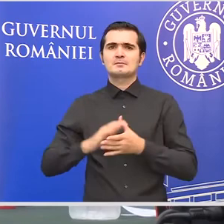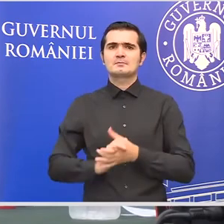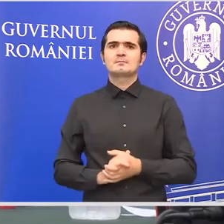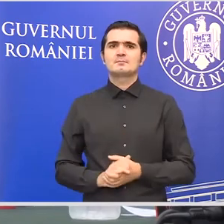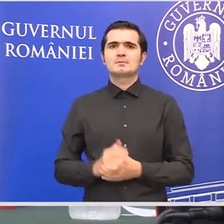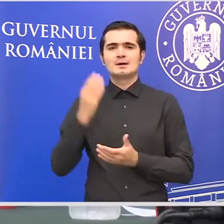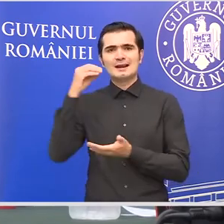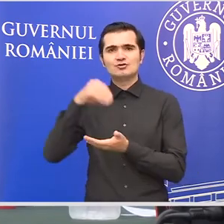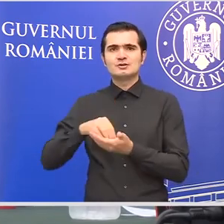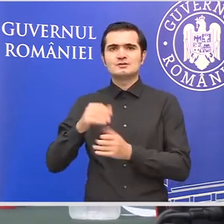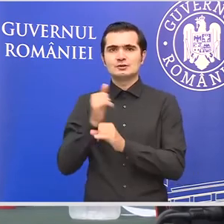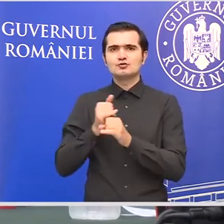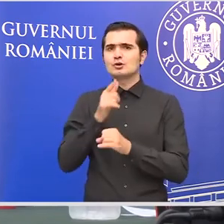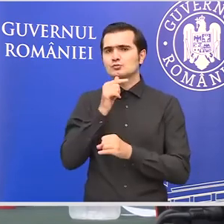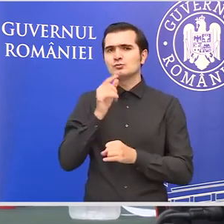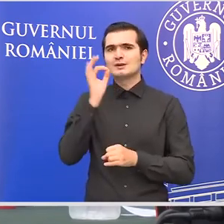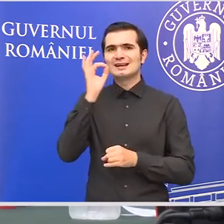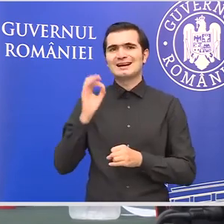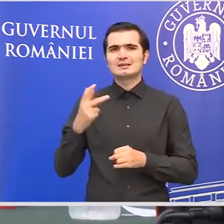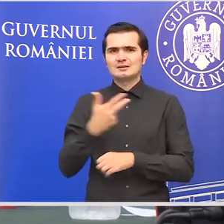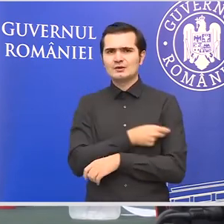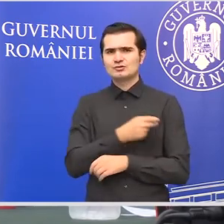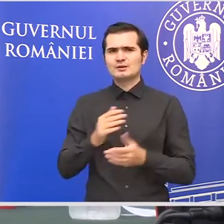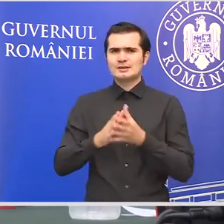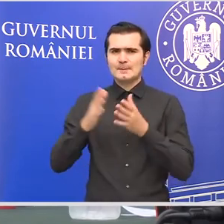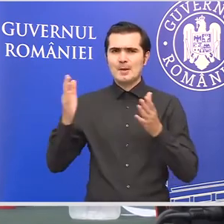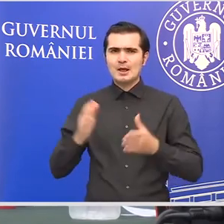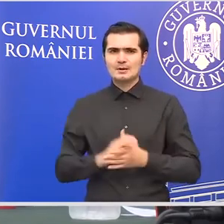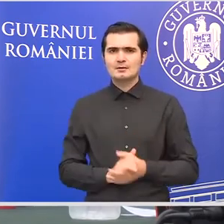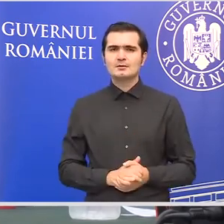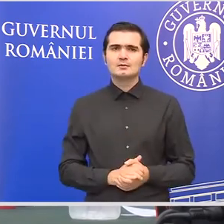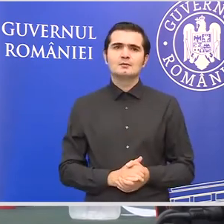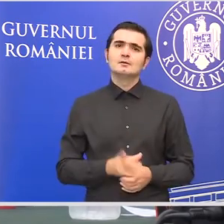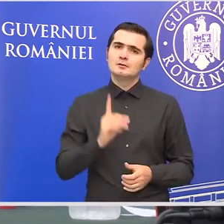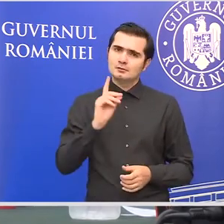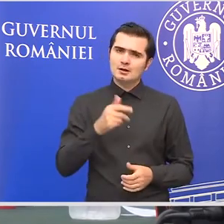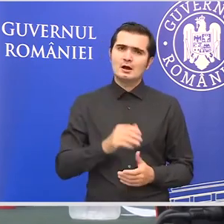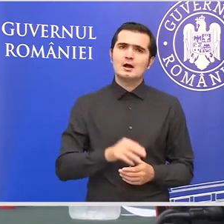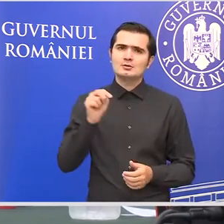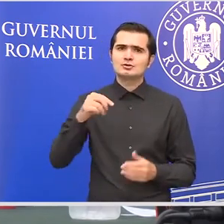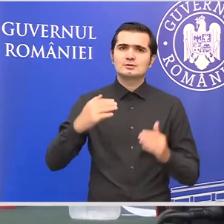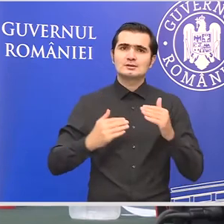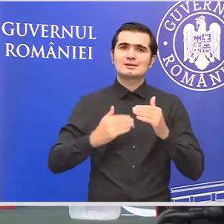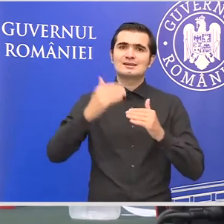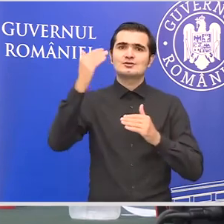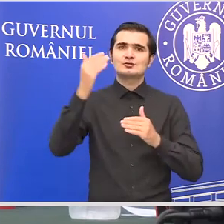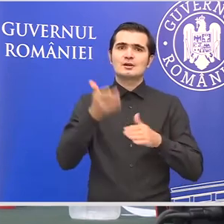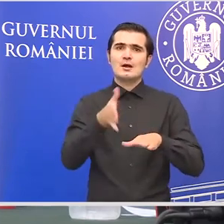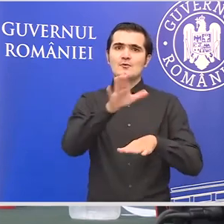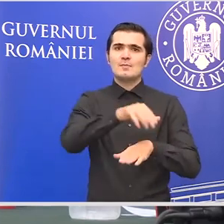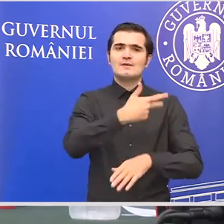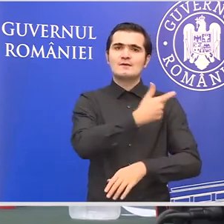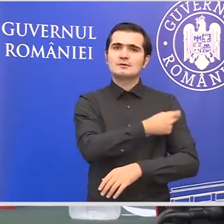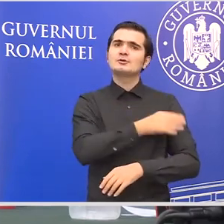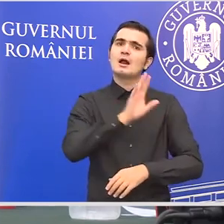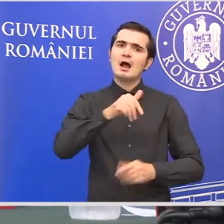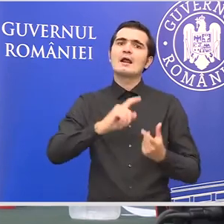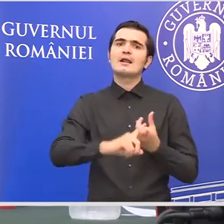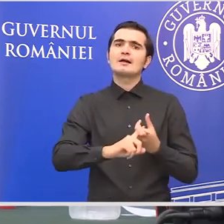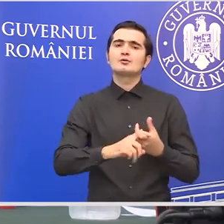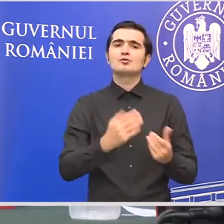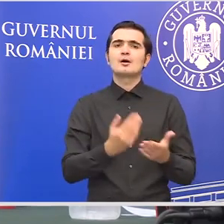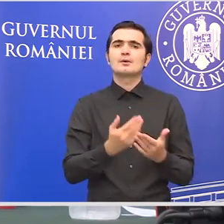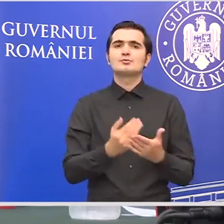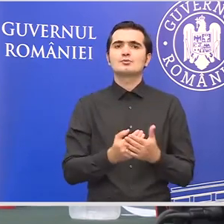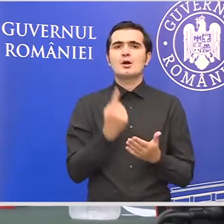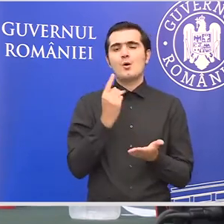de județ, unde rata de vaccinare este cea mai mare. Cu siguranță că această creștere a acoperirii vaccinale are legătură cu faptul că o